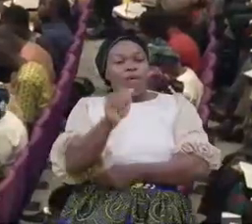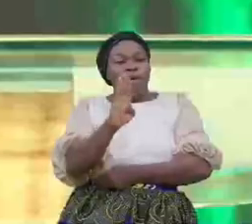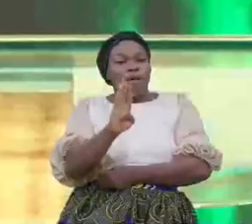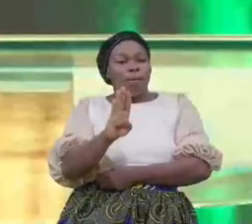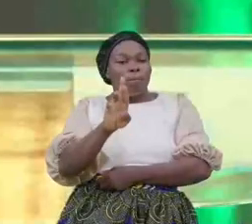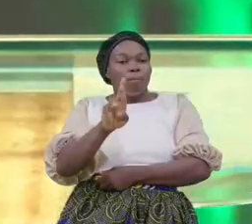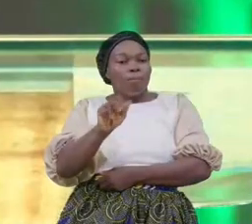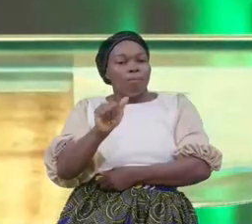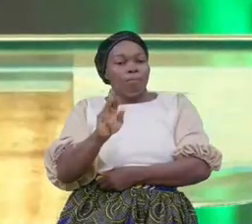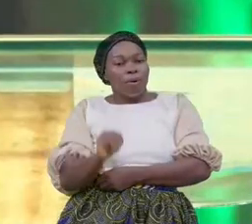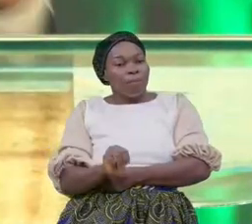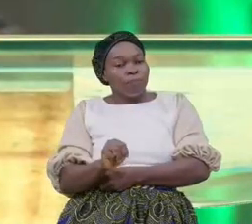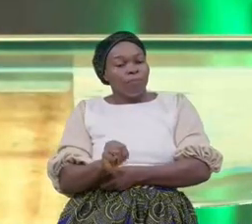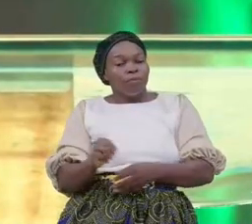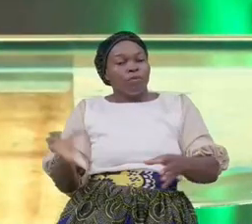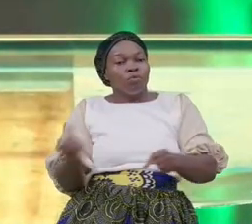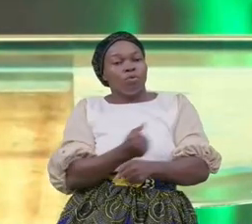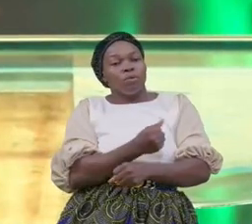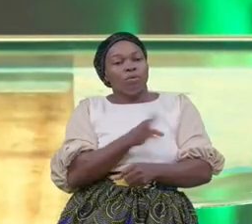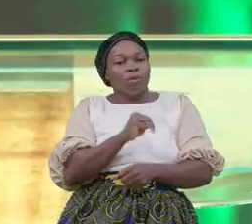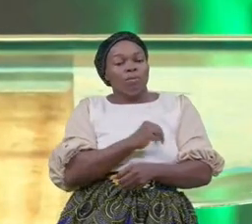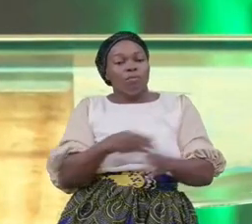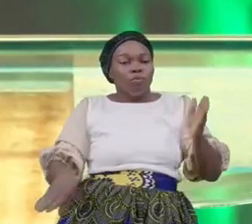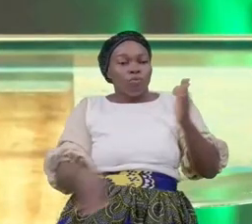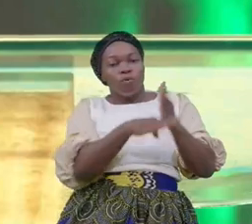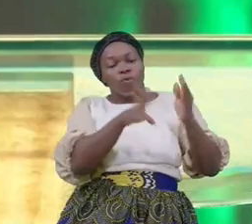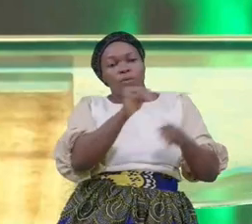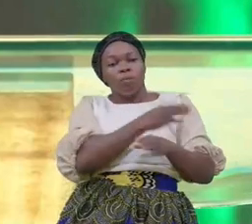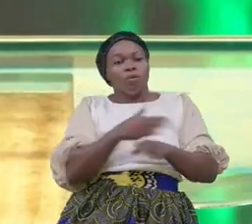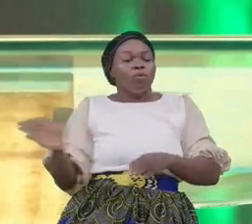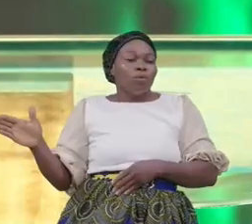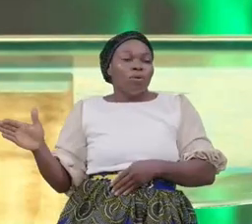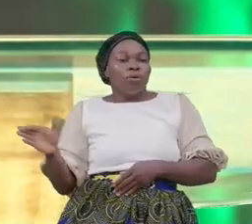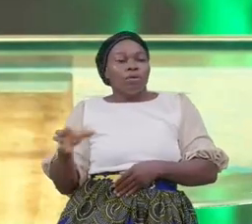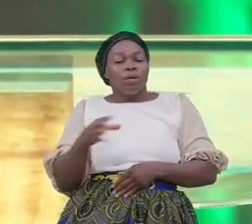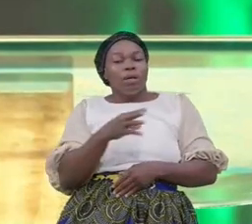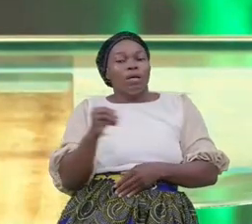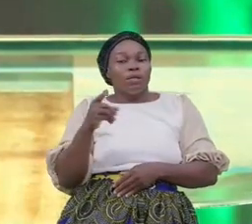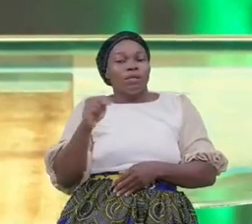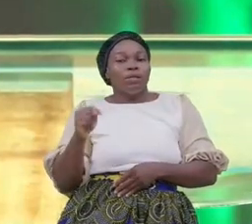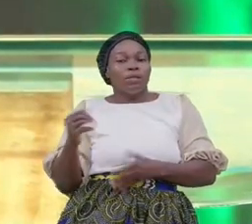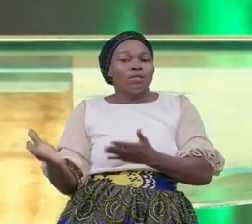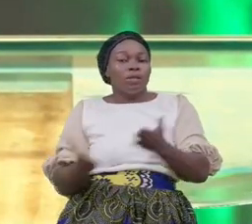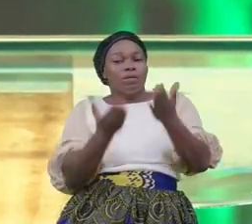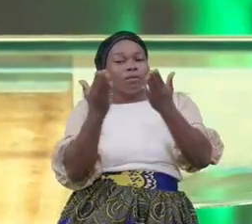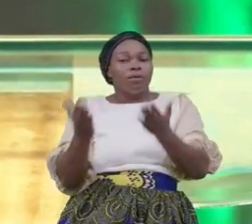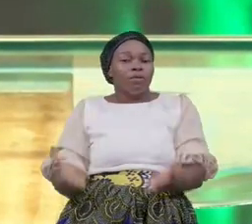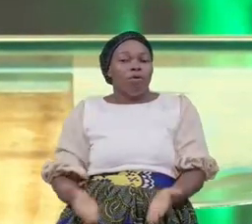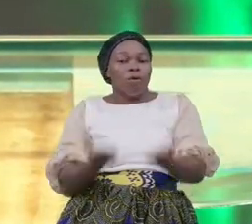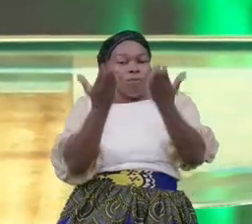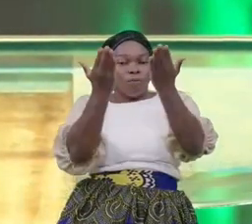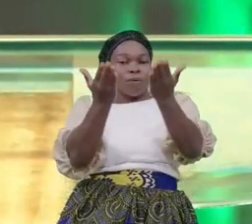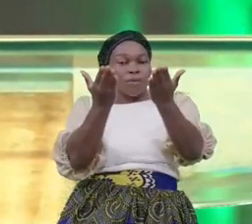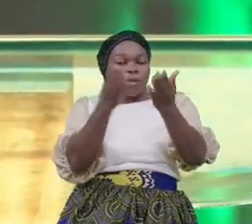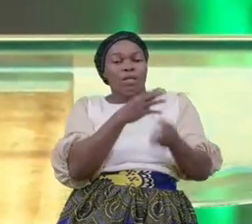chassa. Le sacrifice était offert et lorsque certains oiseaux étaient venus pour souiller,